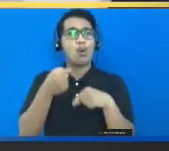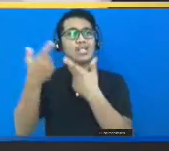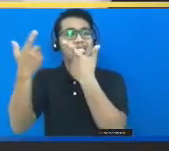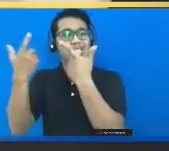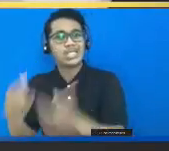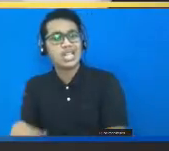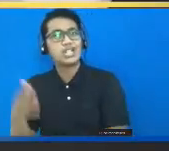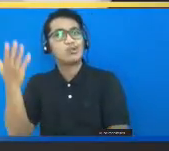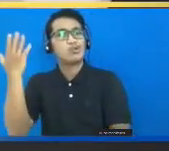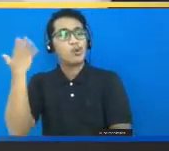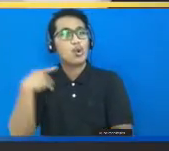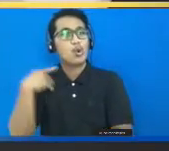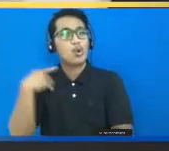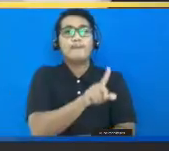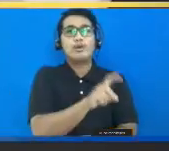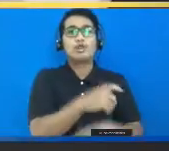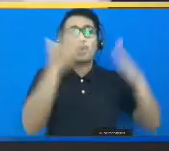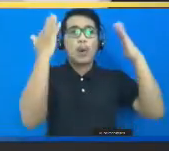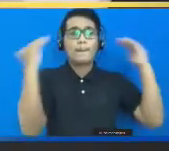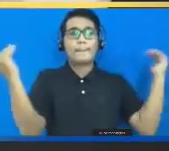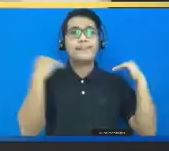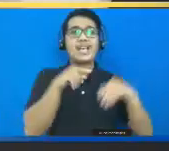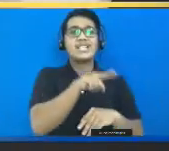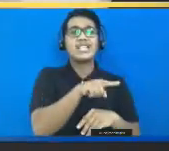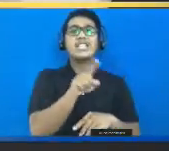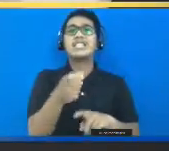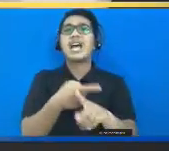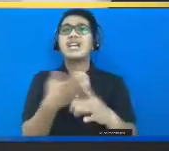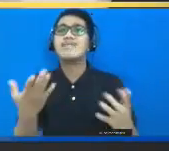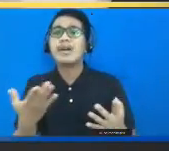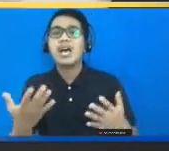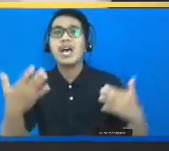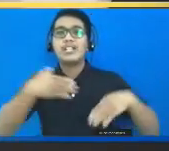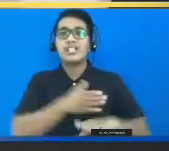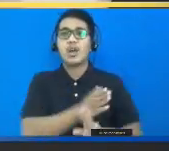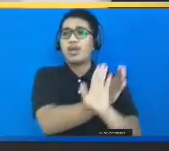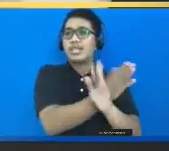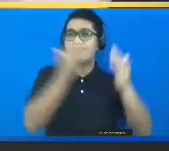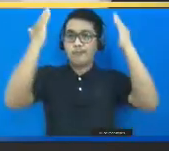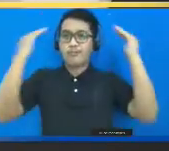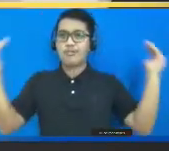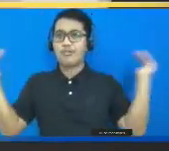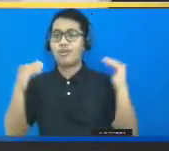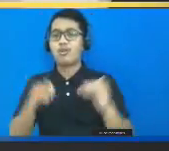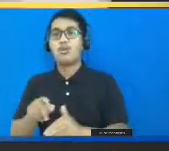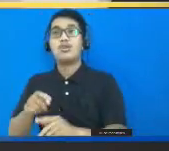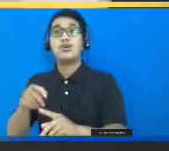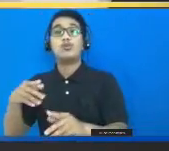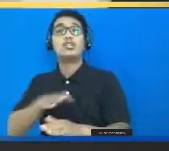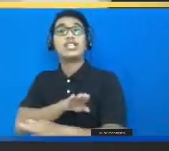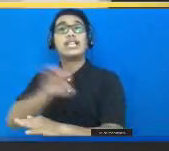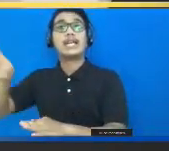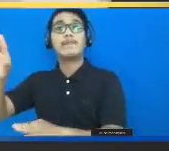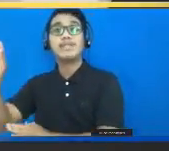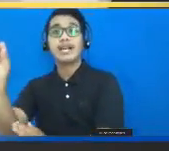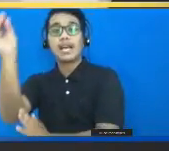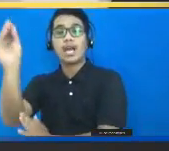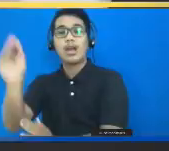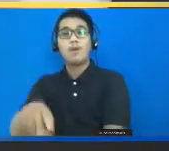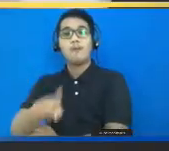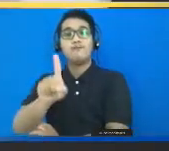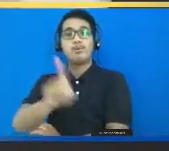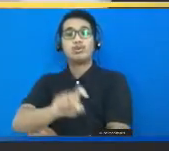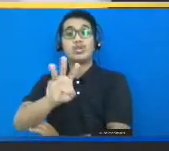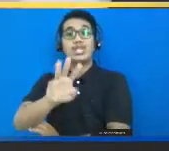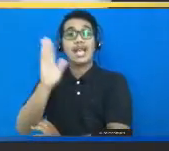dia membutuhkan tan'im dari Jawa Timur untuk mengirim ke Jakarta dia butuh sekitar tiga hari untuk untuk